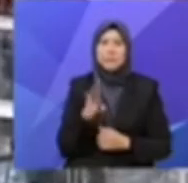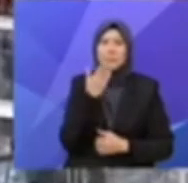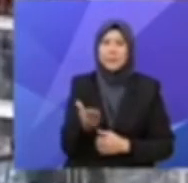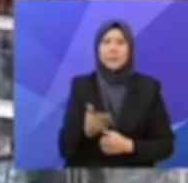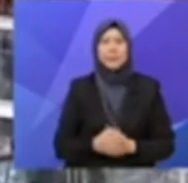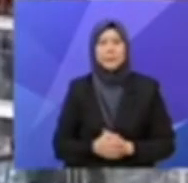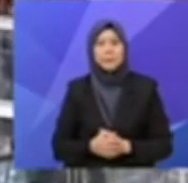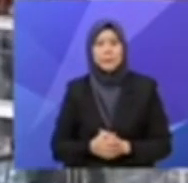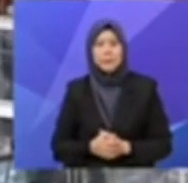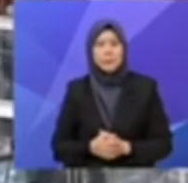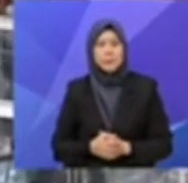dikasih muchran jatuhnya